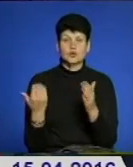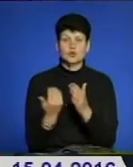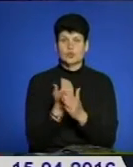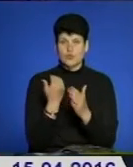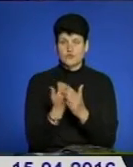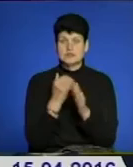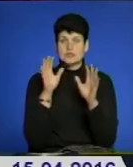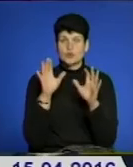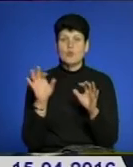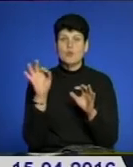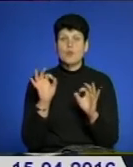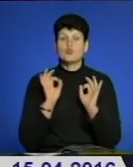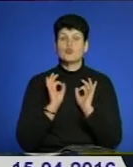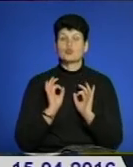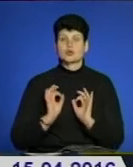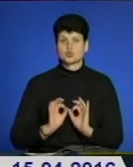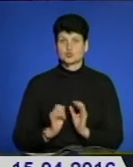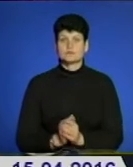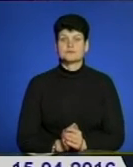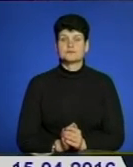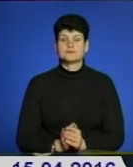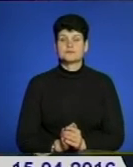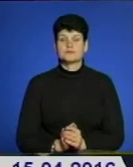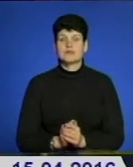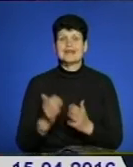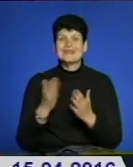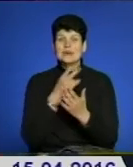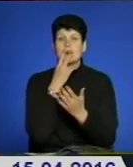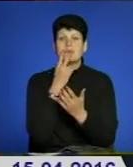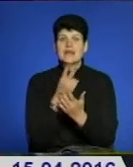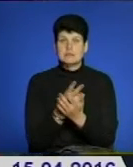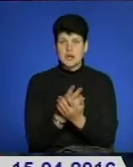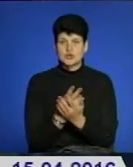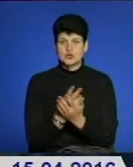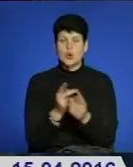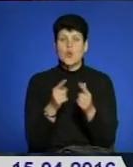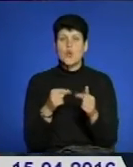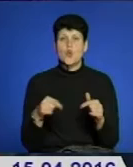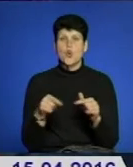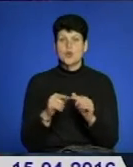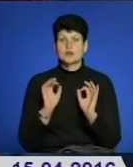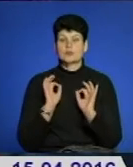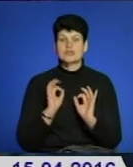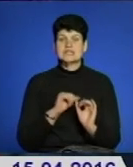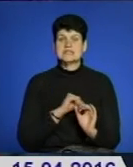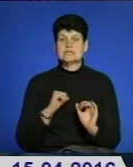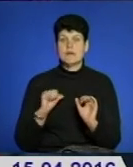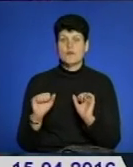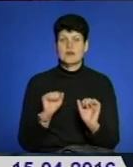закону України про прокуратуру, якими передбачено органи прокурорського